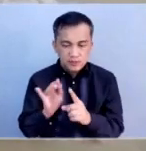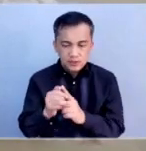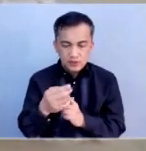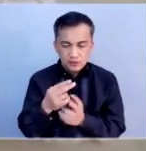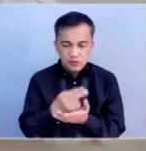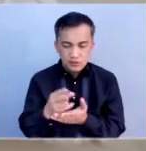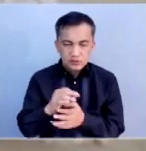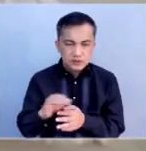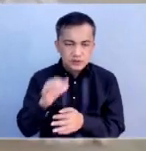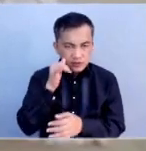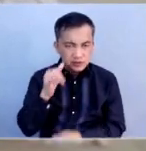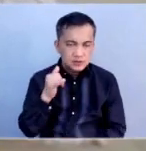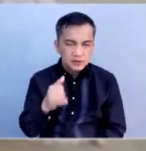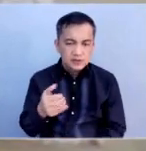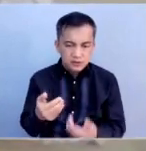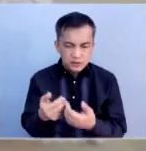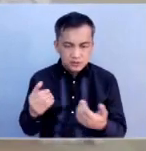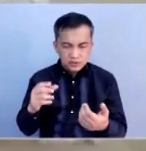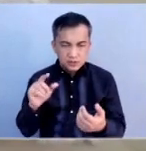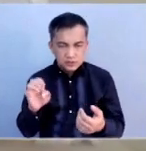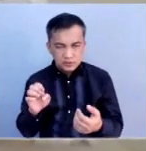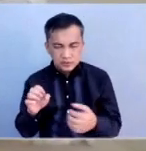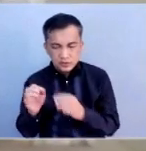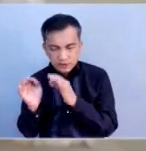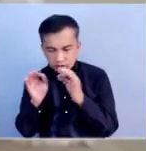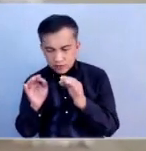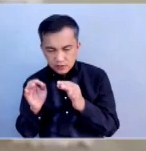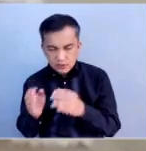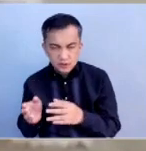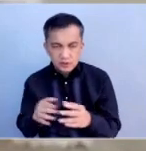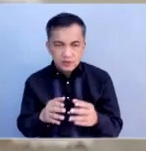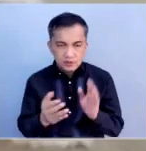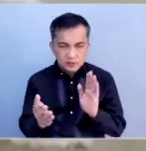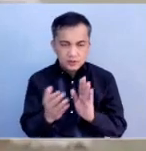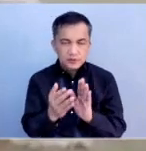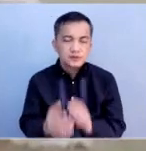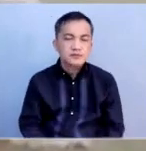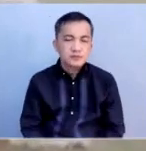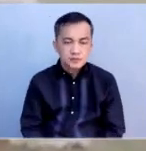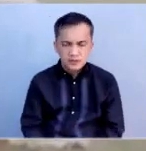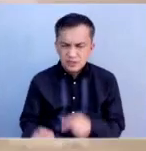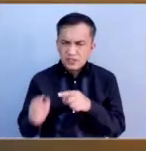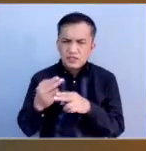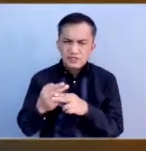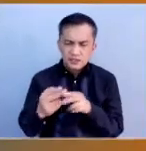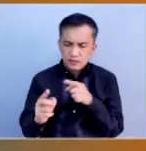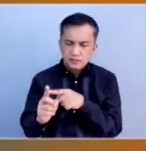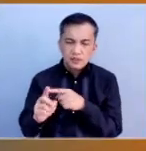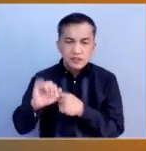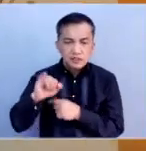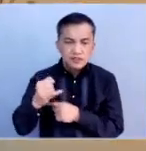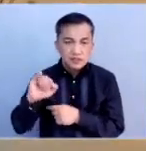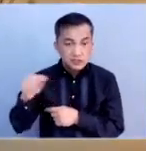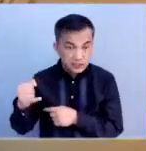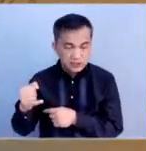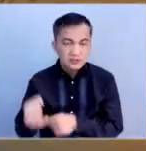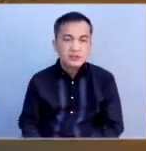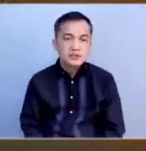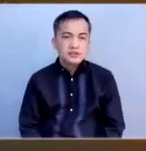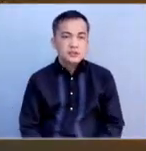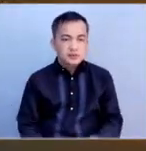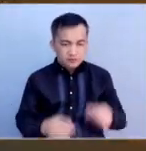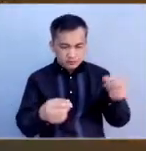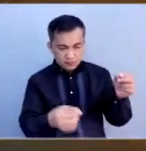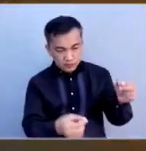dalawang magkahiwalay na kasong may kinalaman sa ilegal na droga na kinakaharap ng suspect na kinilalang si JJ David. Sa investigasyon, lumalabas